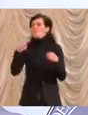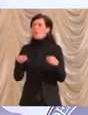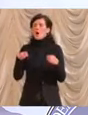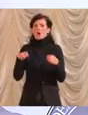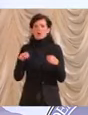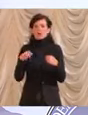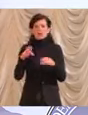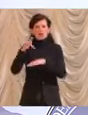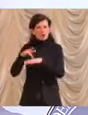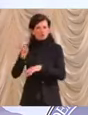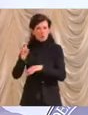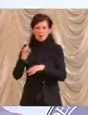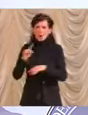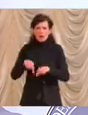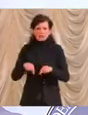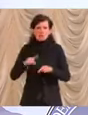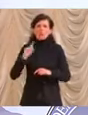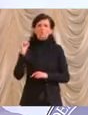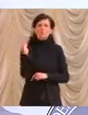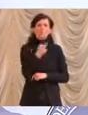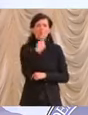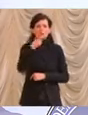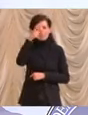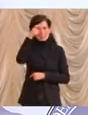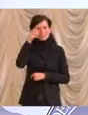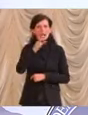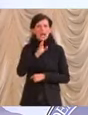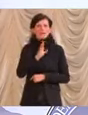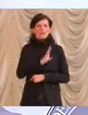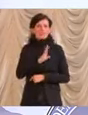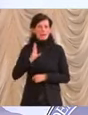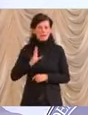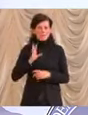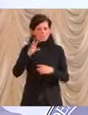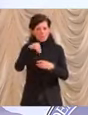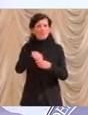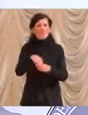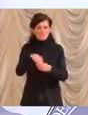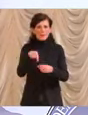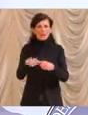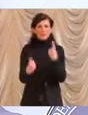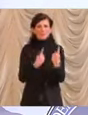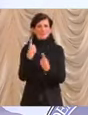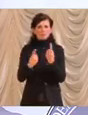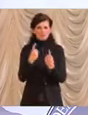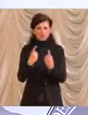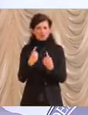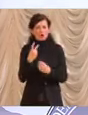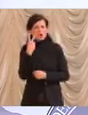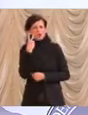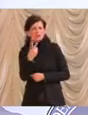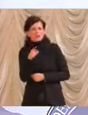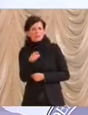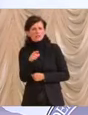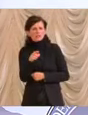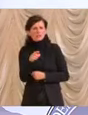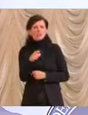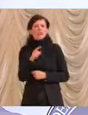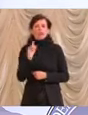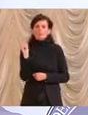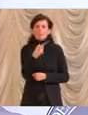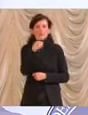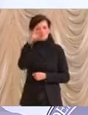sofferenza. Si tratta di dimostrarsi adeguati o no a questa evenienza, a questa